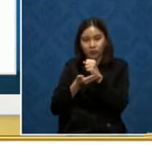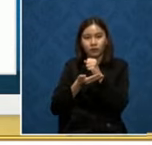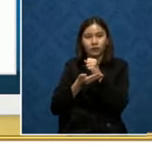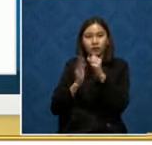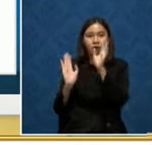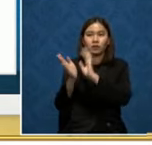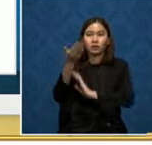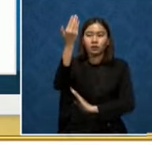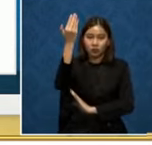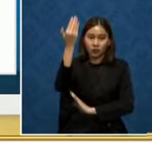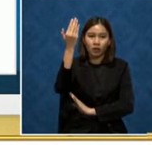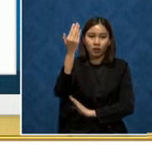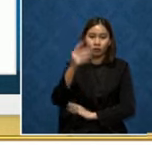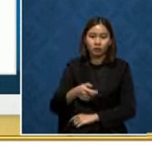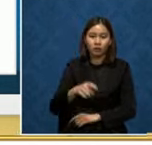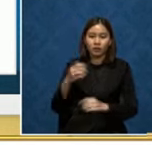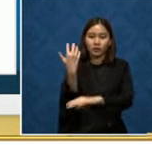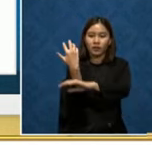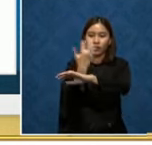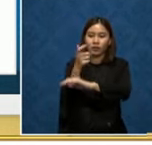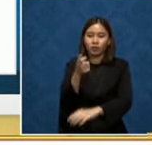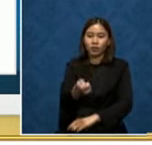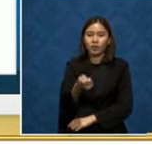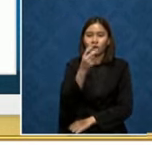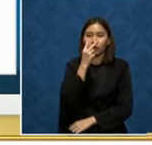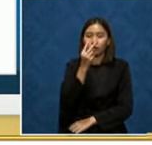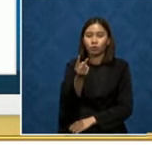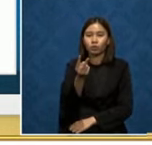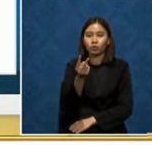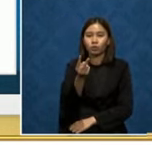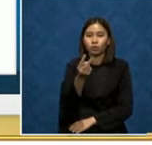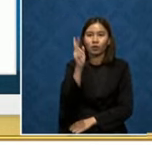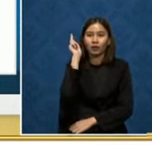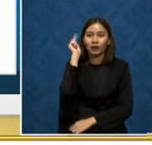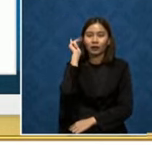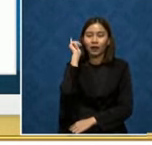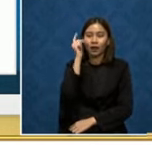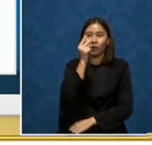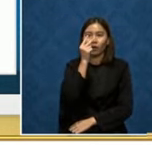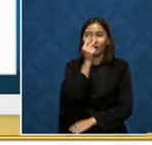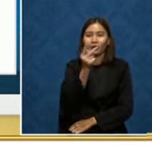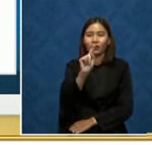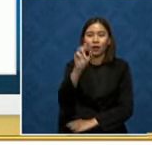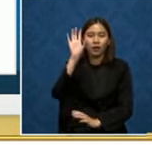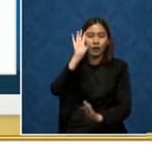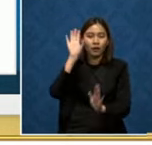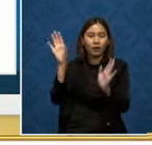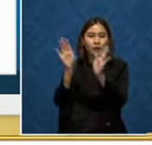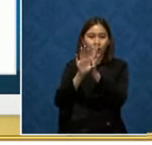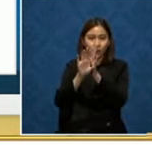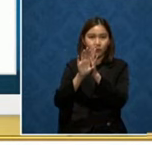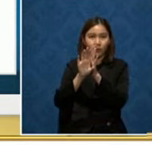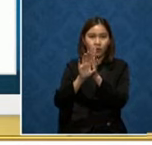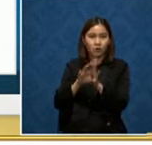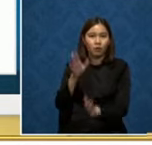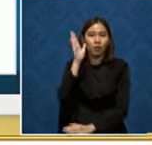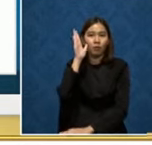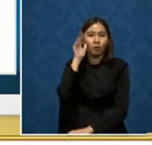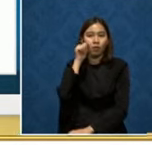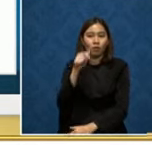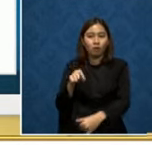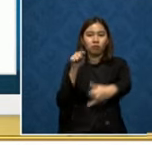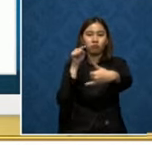ตอนเช้าผมเปดทีวี นะครับเปิดเข้าออกมาเห็นภาพพ่อ the one